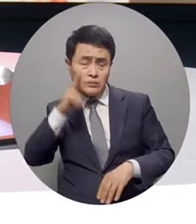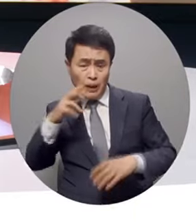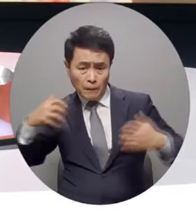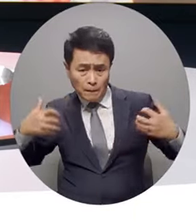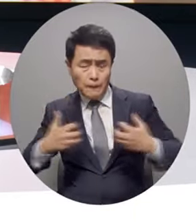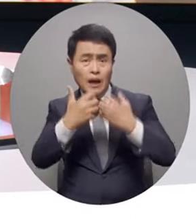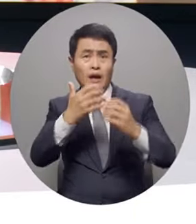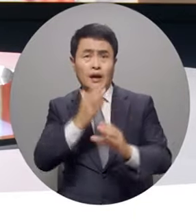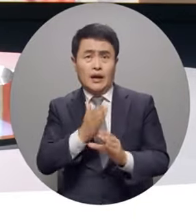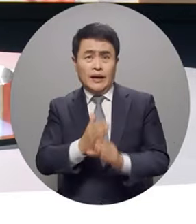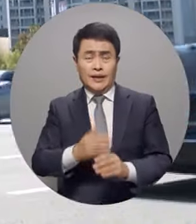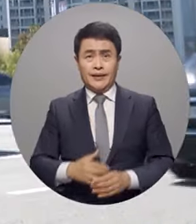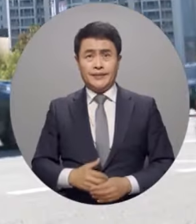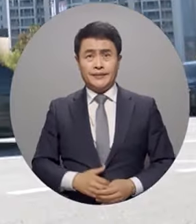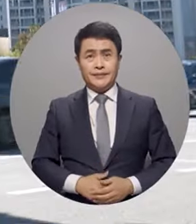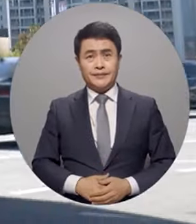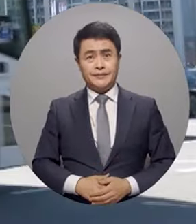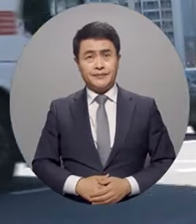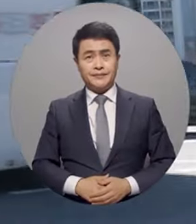취재했습니다.